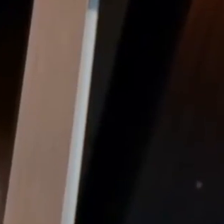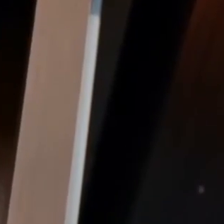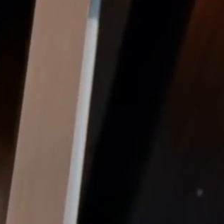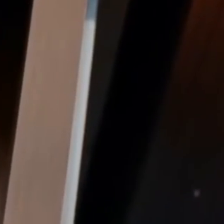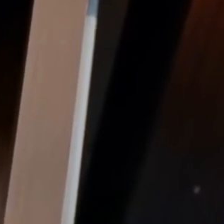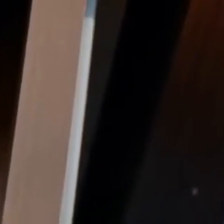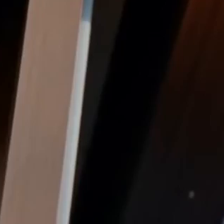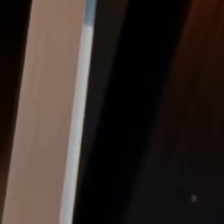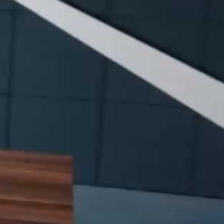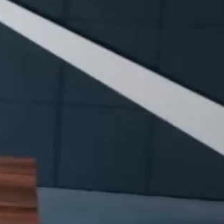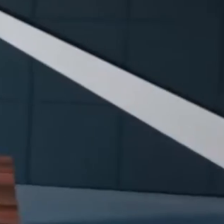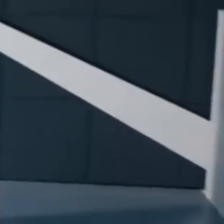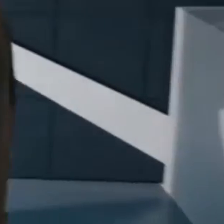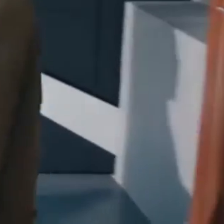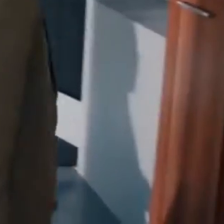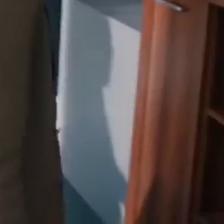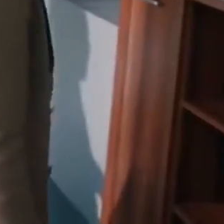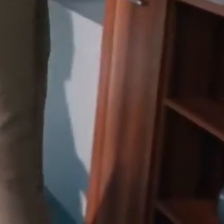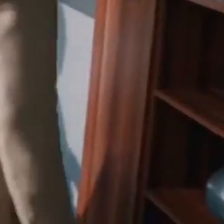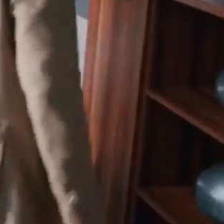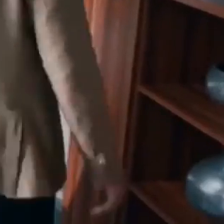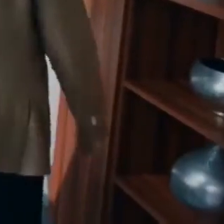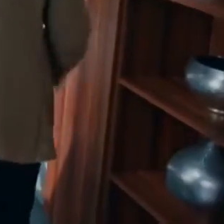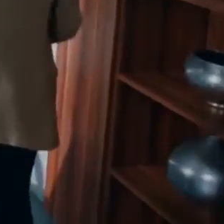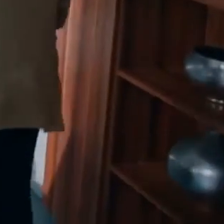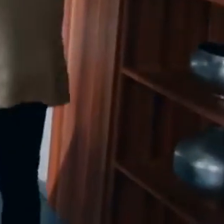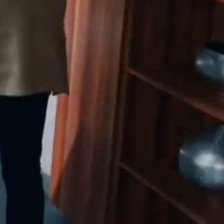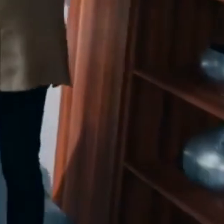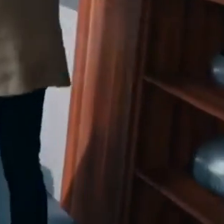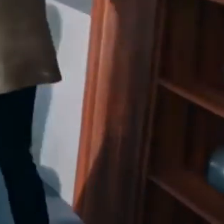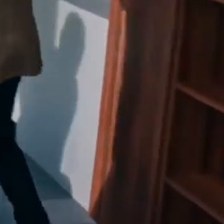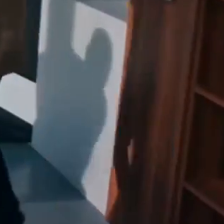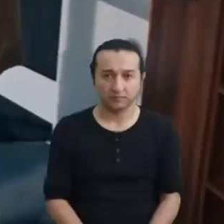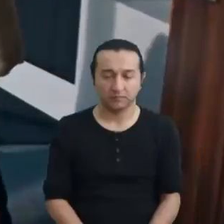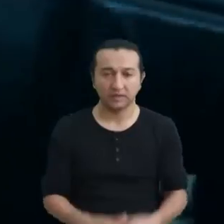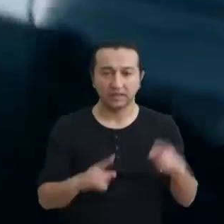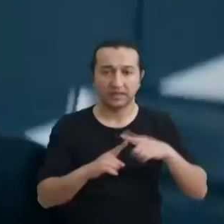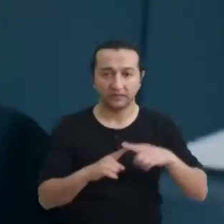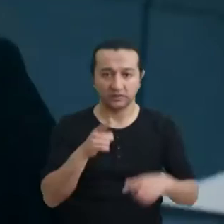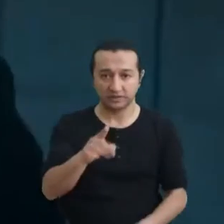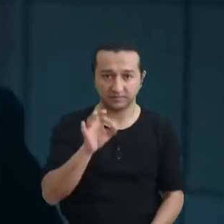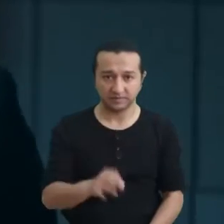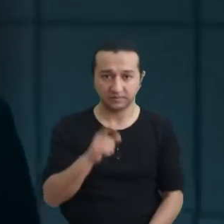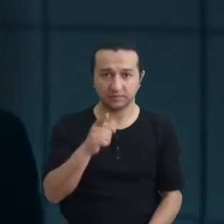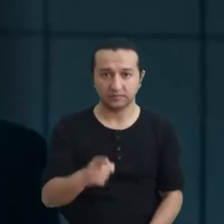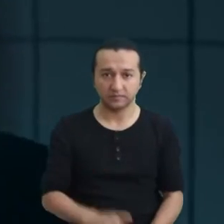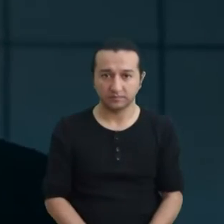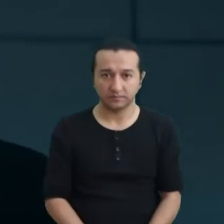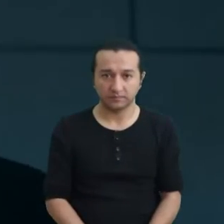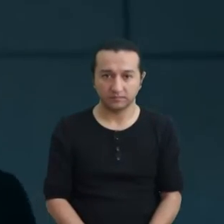Cahit tabancayı yere atınca Tayfun da elini çekti. Cahit yavaşça yürüyüp Tayfun'un yanına geldi. Tayfun sen misin? Tayfun kalktı.